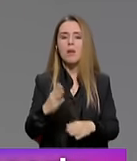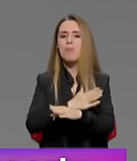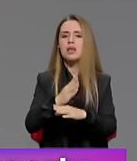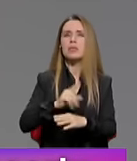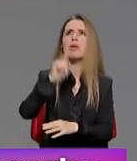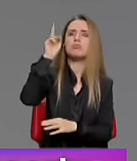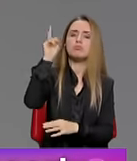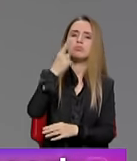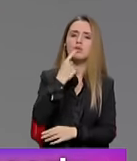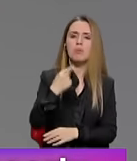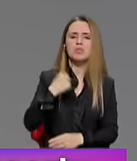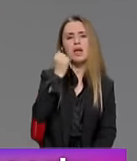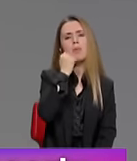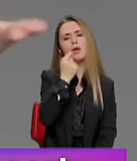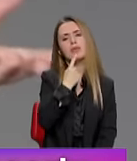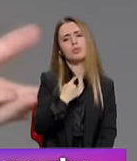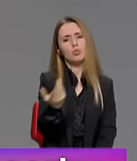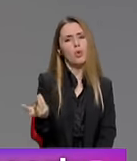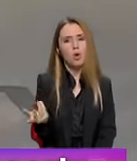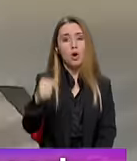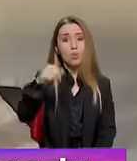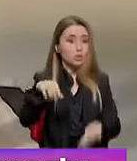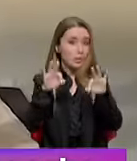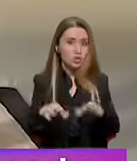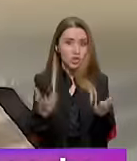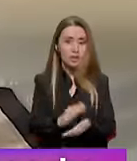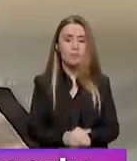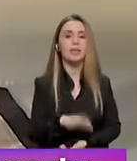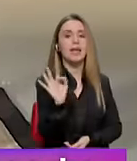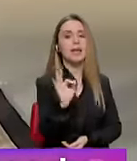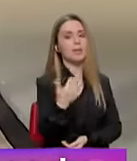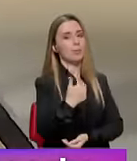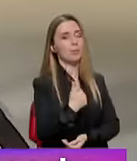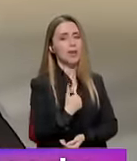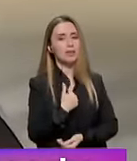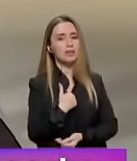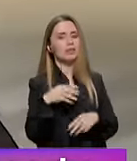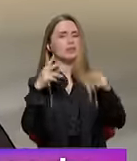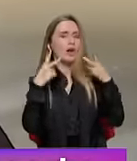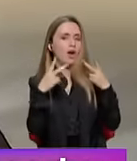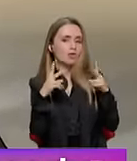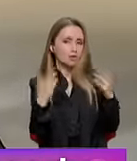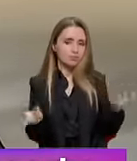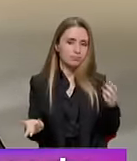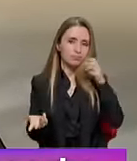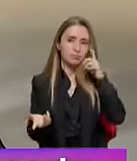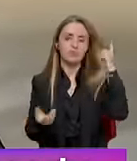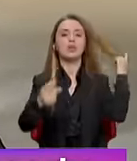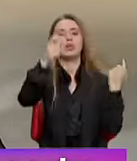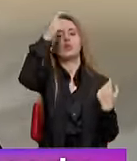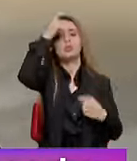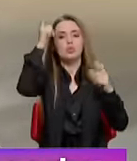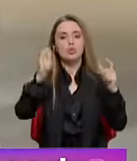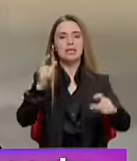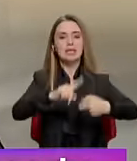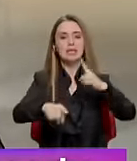dedi biz işte emanetçiyiz dedi buradan başlayalım Evet ben Eee açıkçası artık Türkiye'de